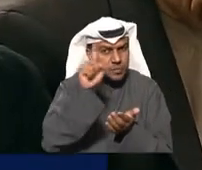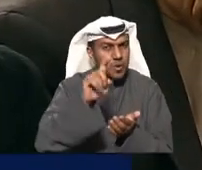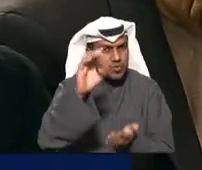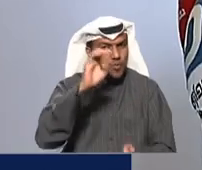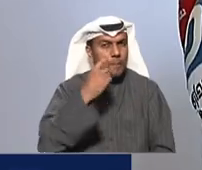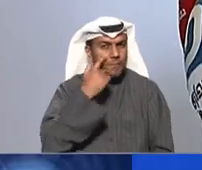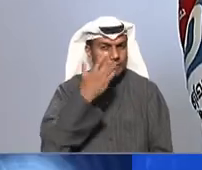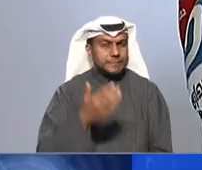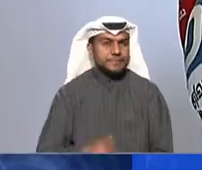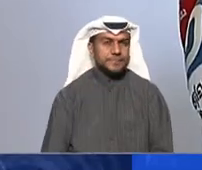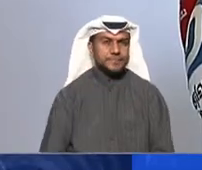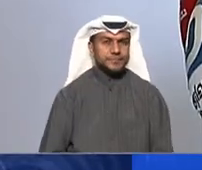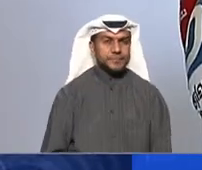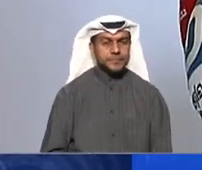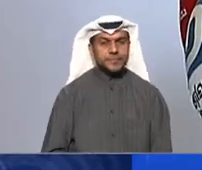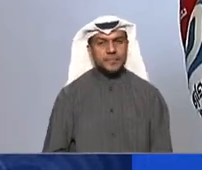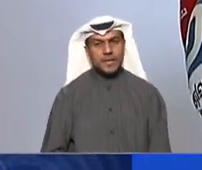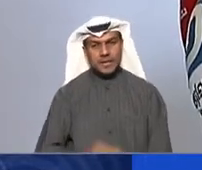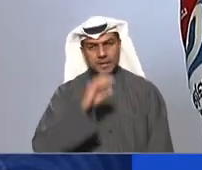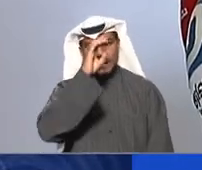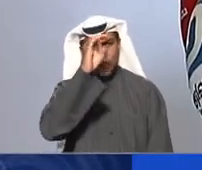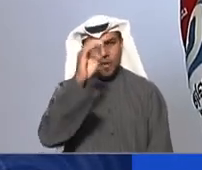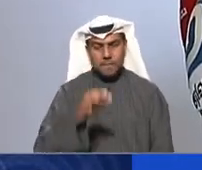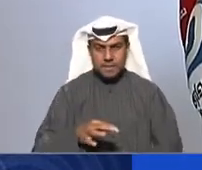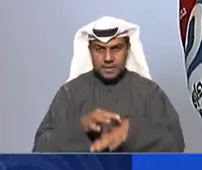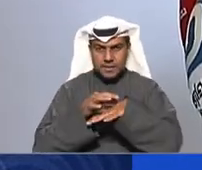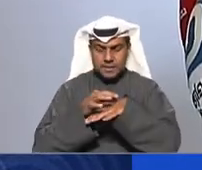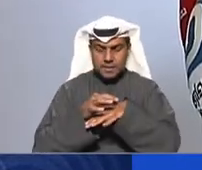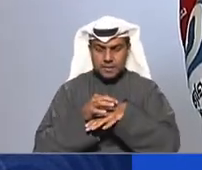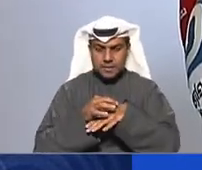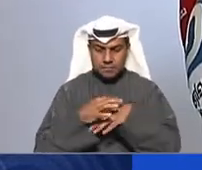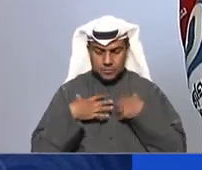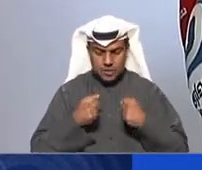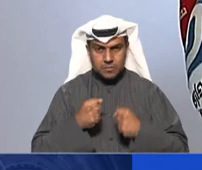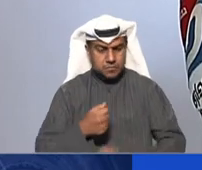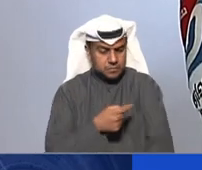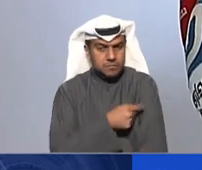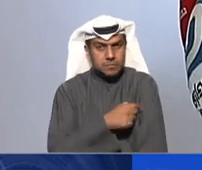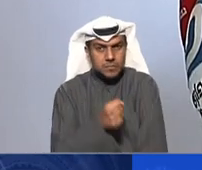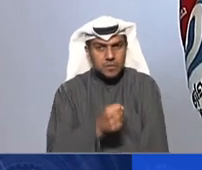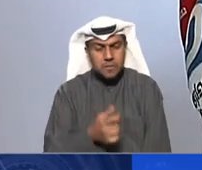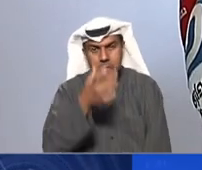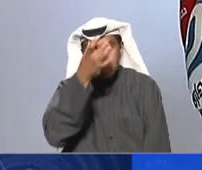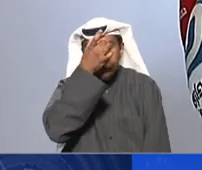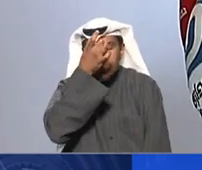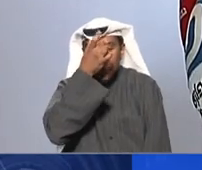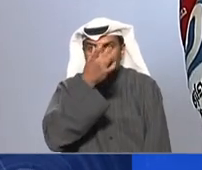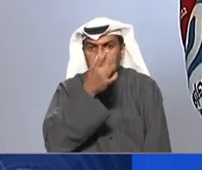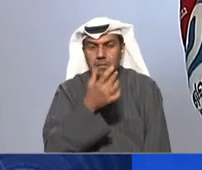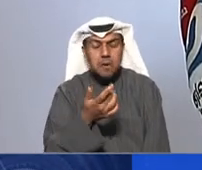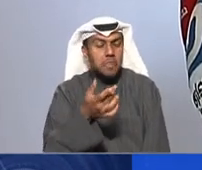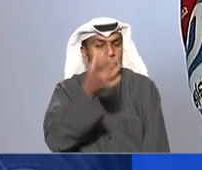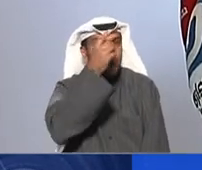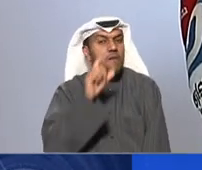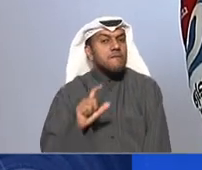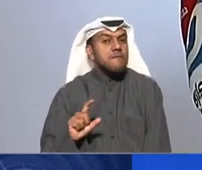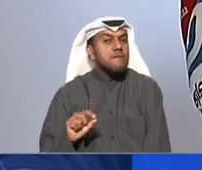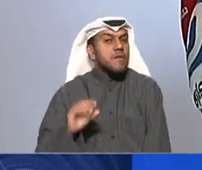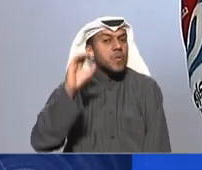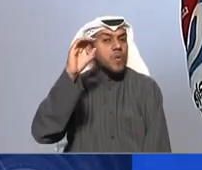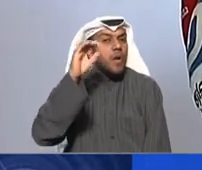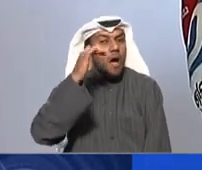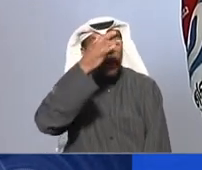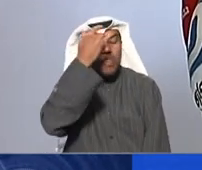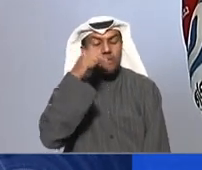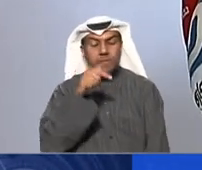هذه المعلومة صحيحة ولا لا؟ نعم، الإنسان الذي يتمتع بمناعة جيدة قد لا تظهر عليه الأعراض التي